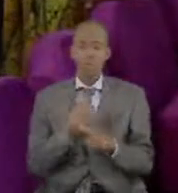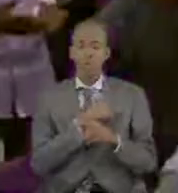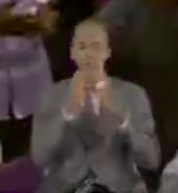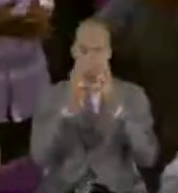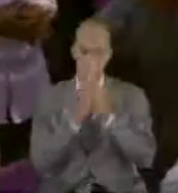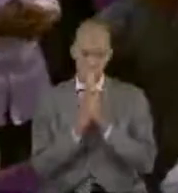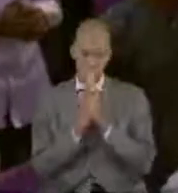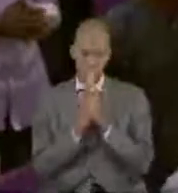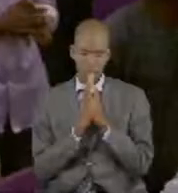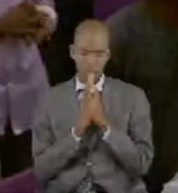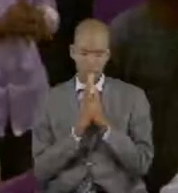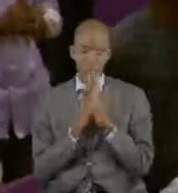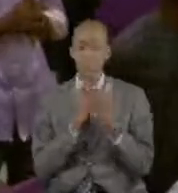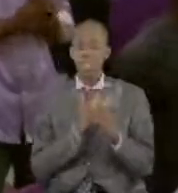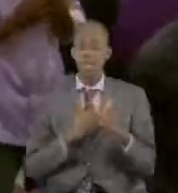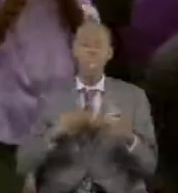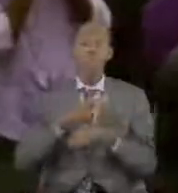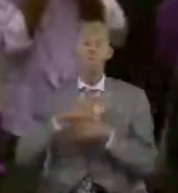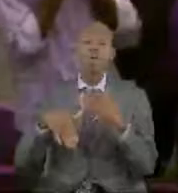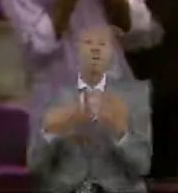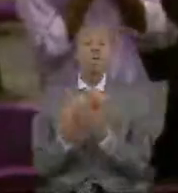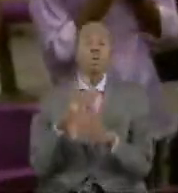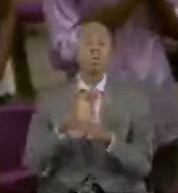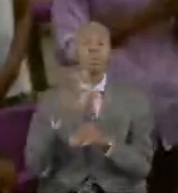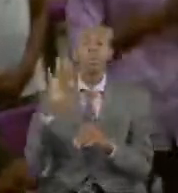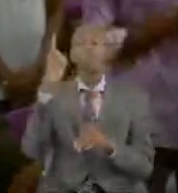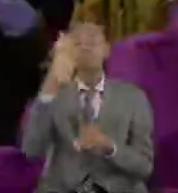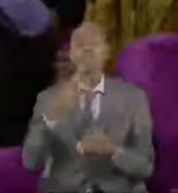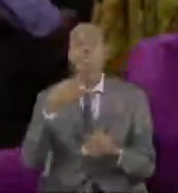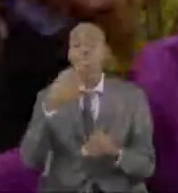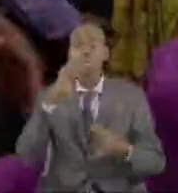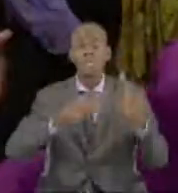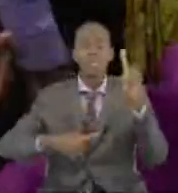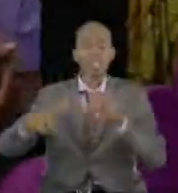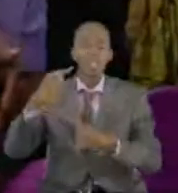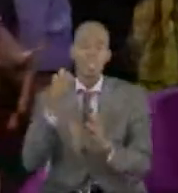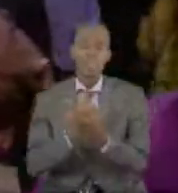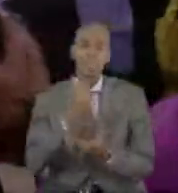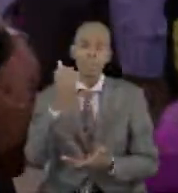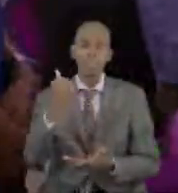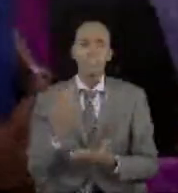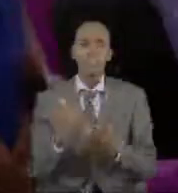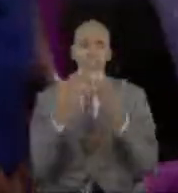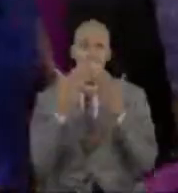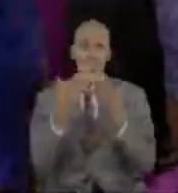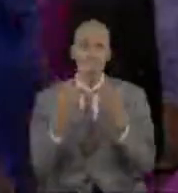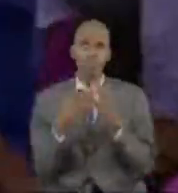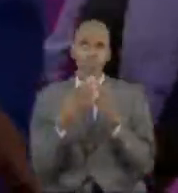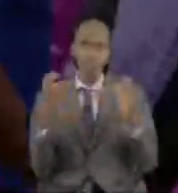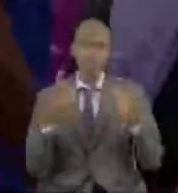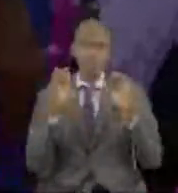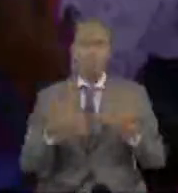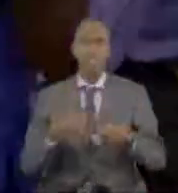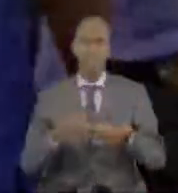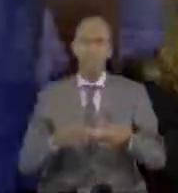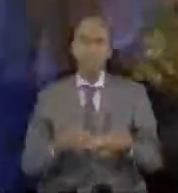nous prions. Et que l'Église de Dieu réponde « Amen ». Merci beaucoup,